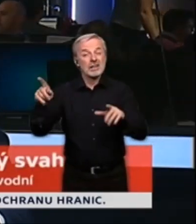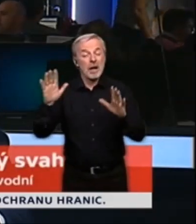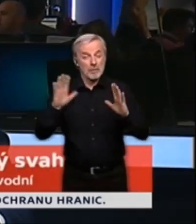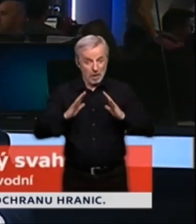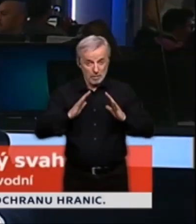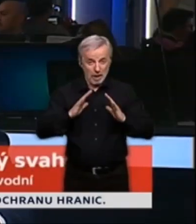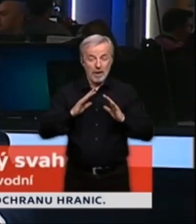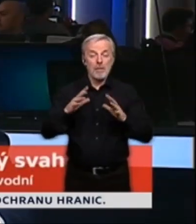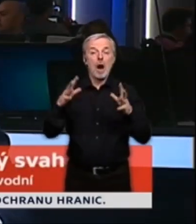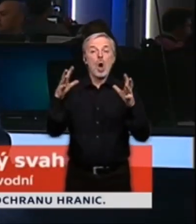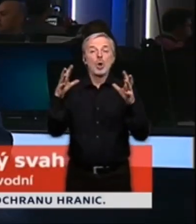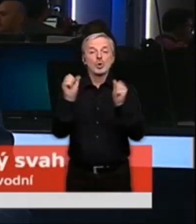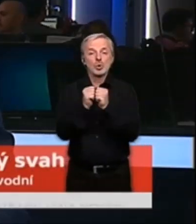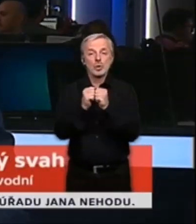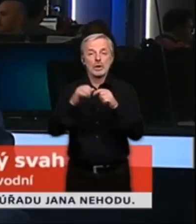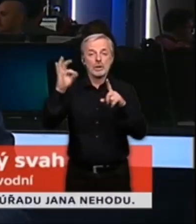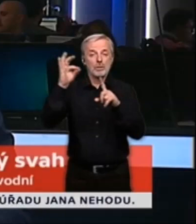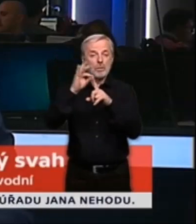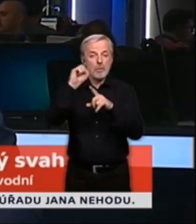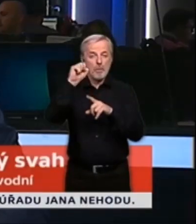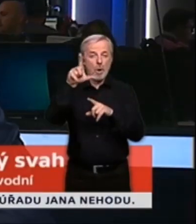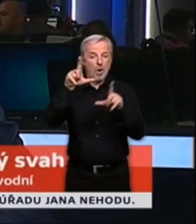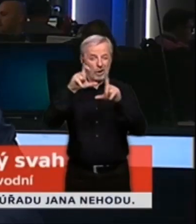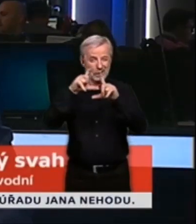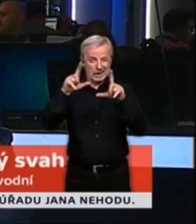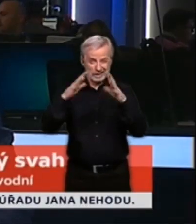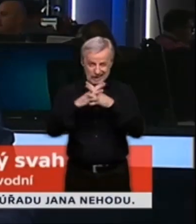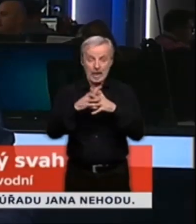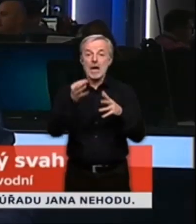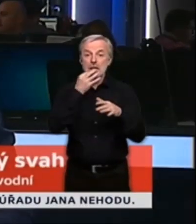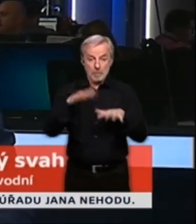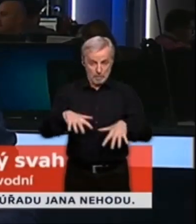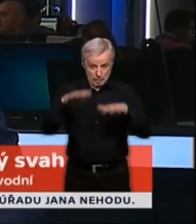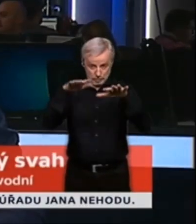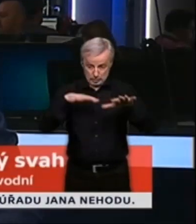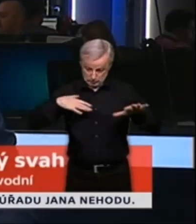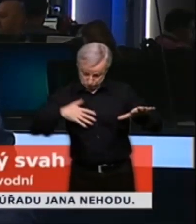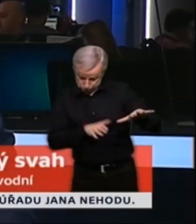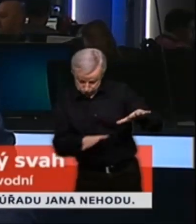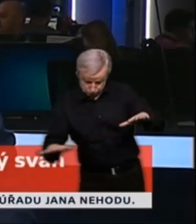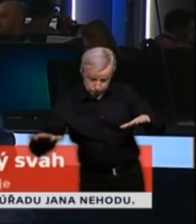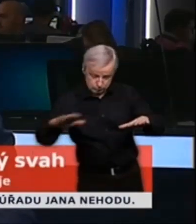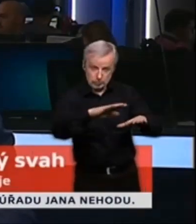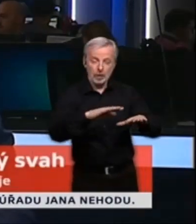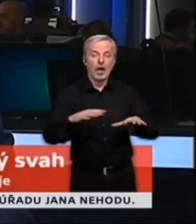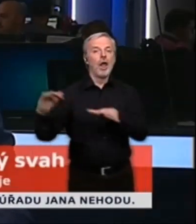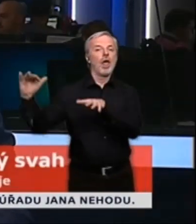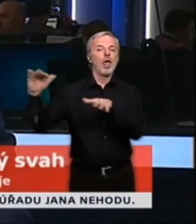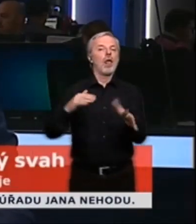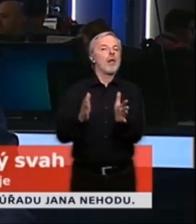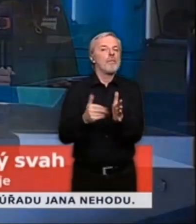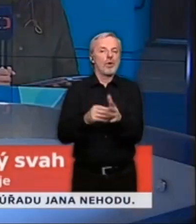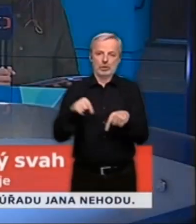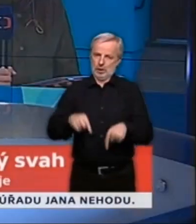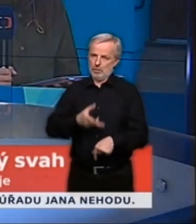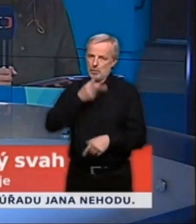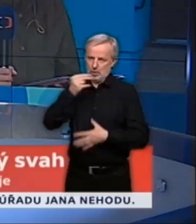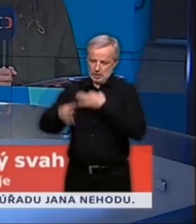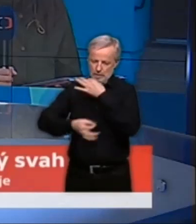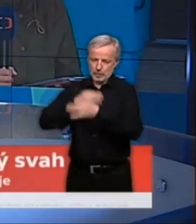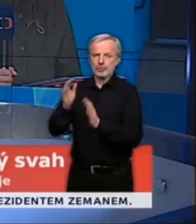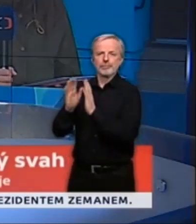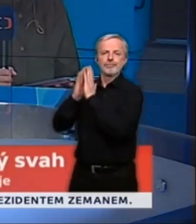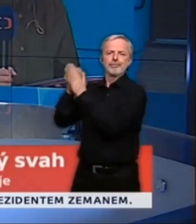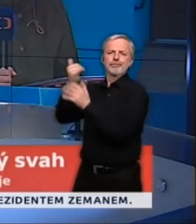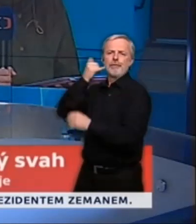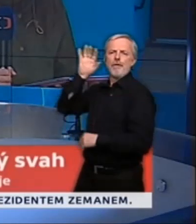let chrání před povodněmi. Problém prověřuje policie a zabývá se jim taky vedení jihomrovského kraje. A podrobnosti